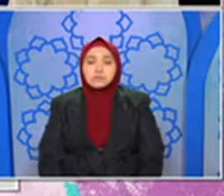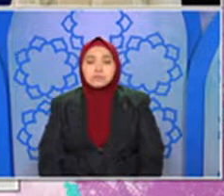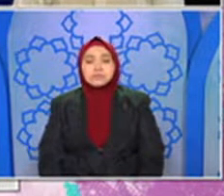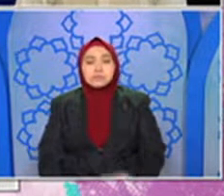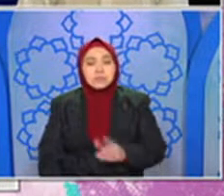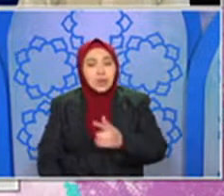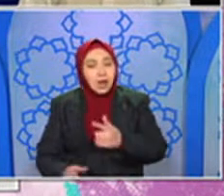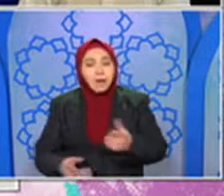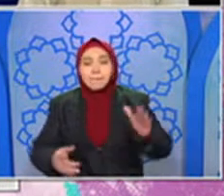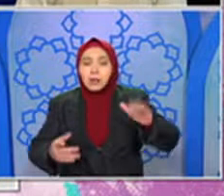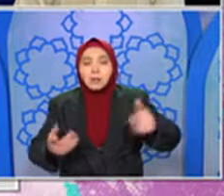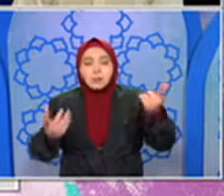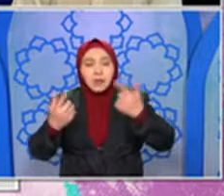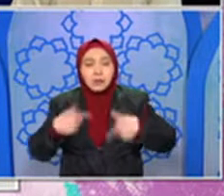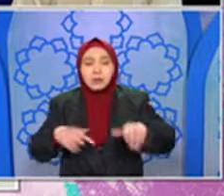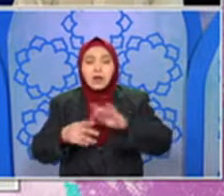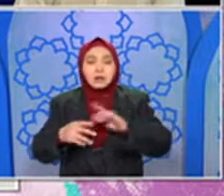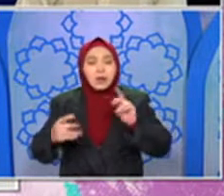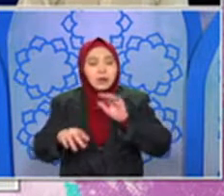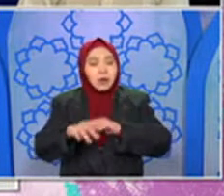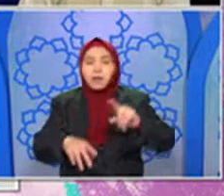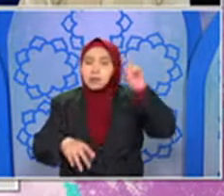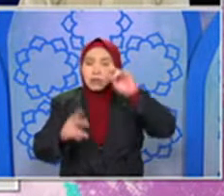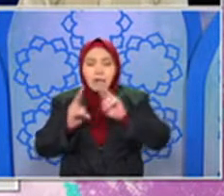وهو العزيز